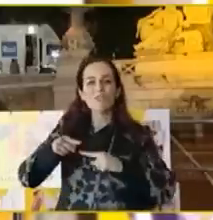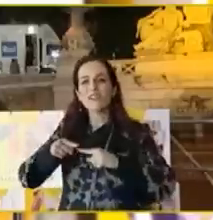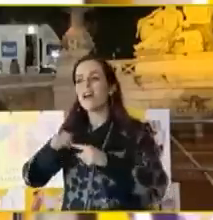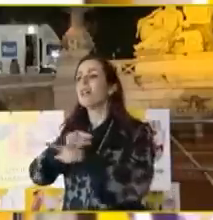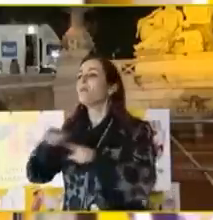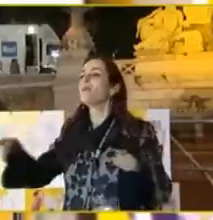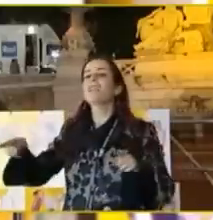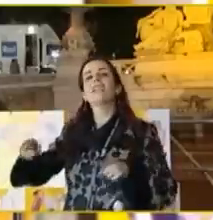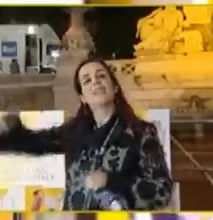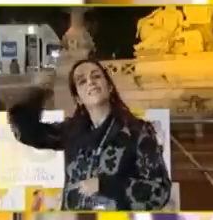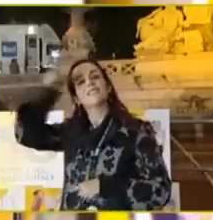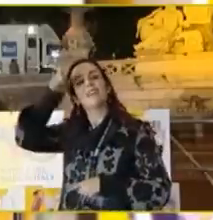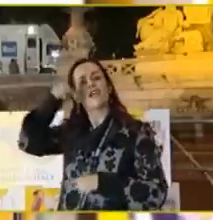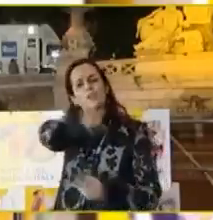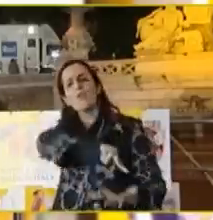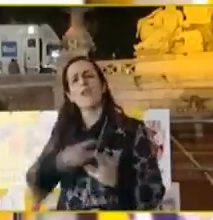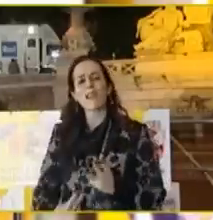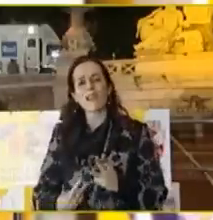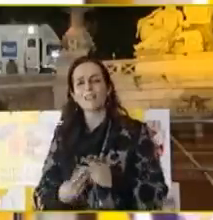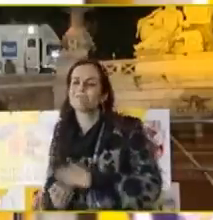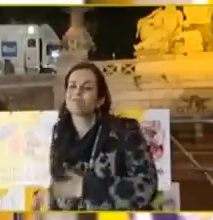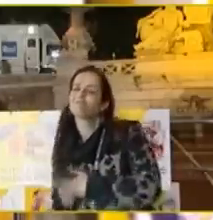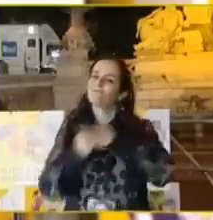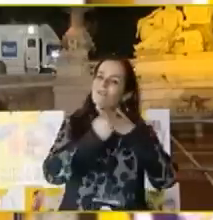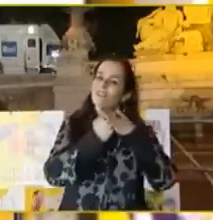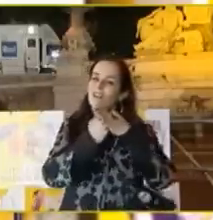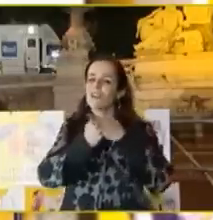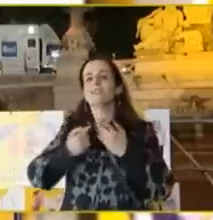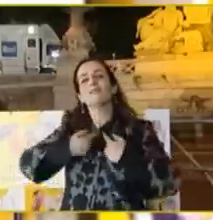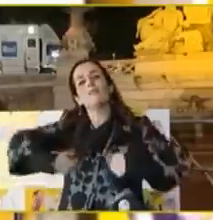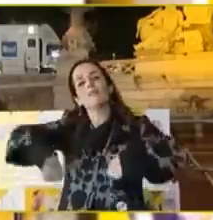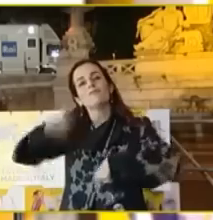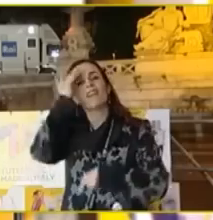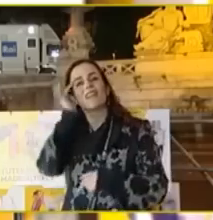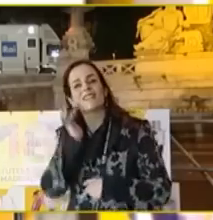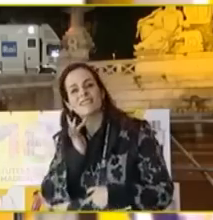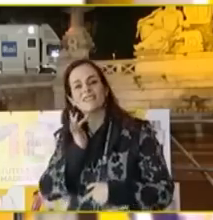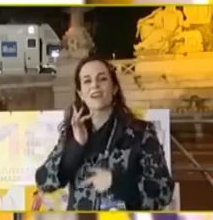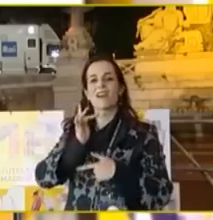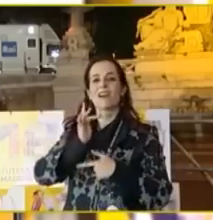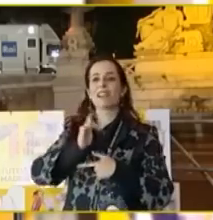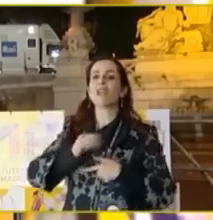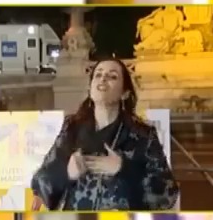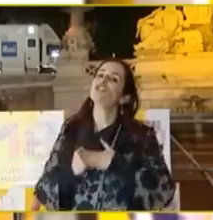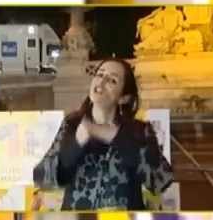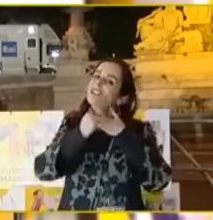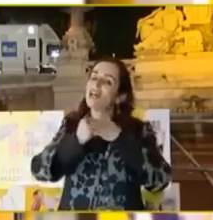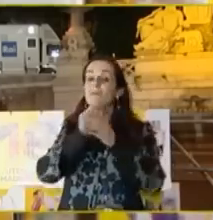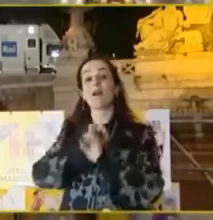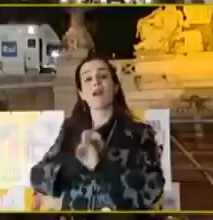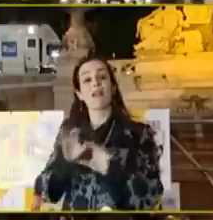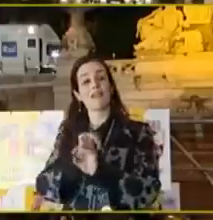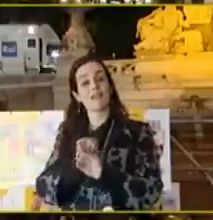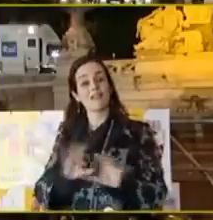cadi. Mai più soli e sempre liberi di volare e rischiare. Uno Stato solidale ma liberale. Uno